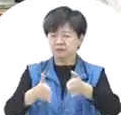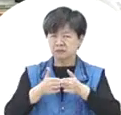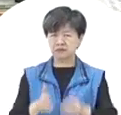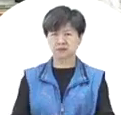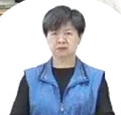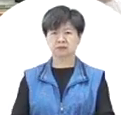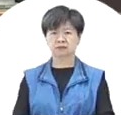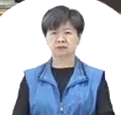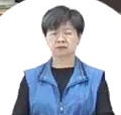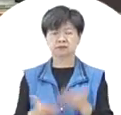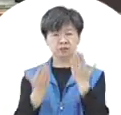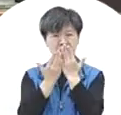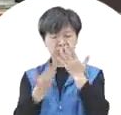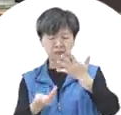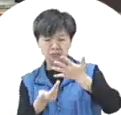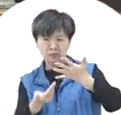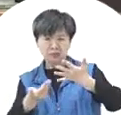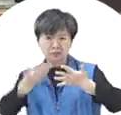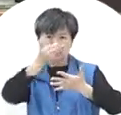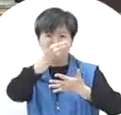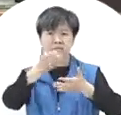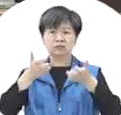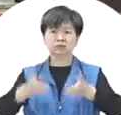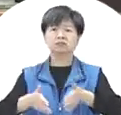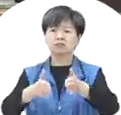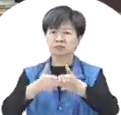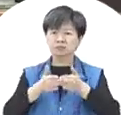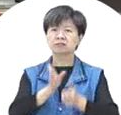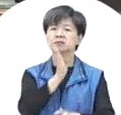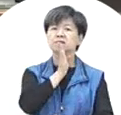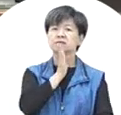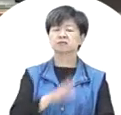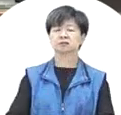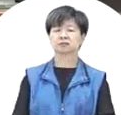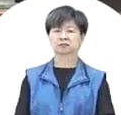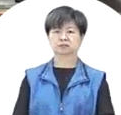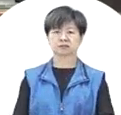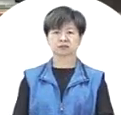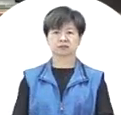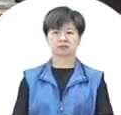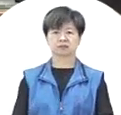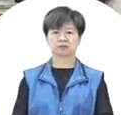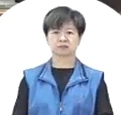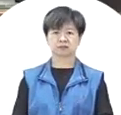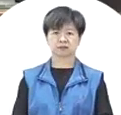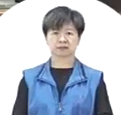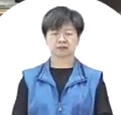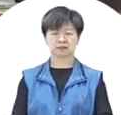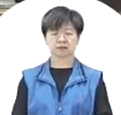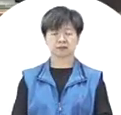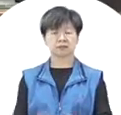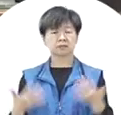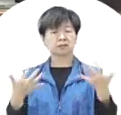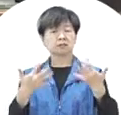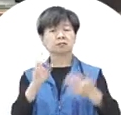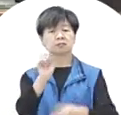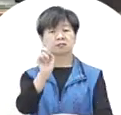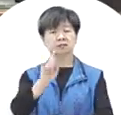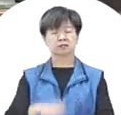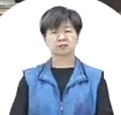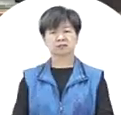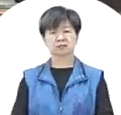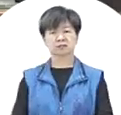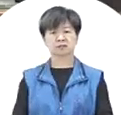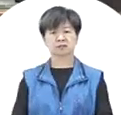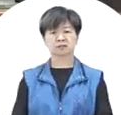续升学对他们来说有多么重要的事情。但是问题来了，念完了